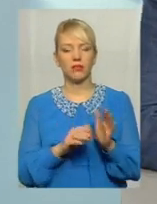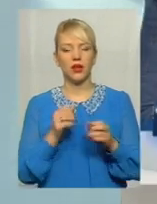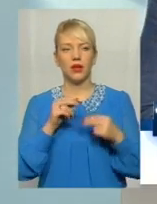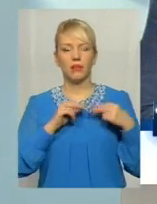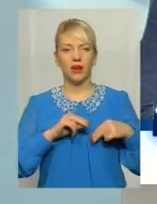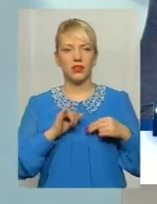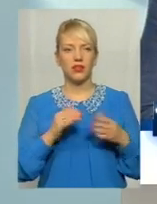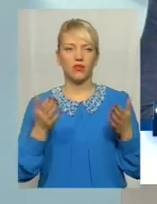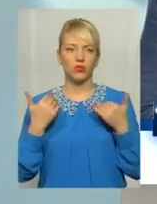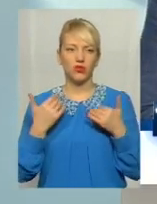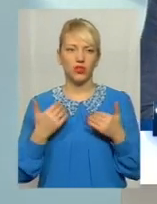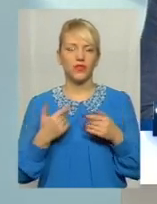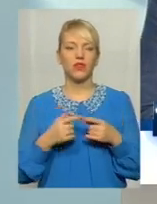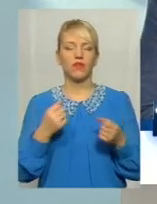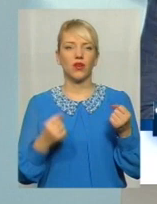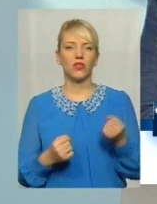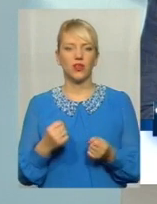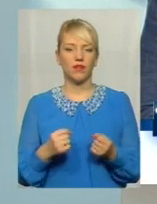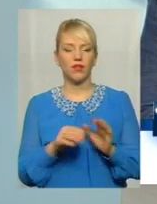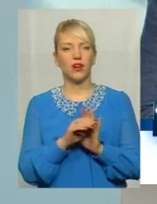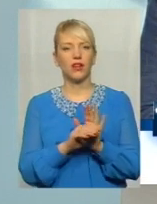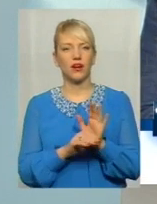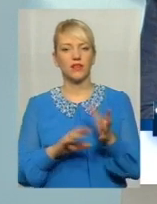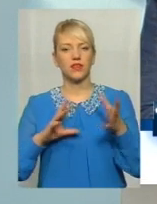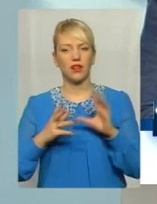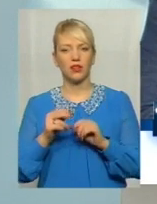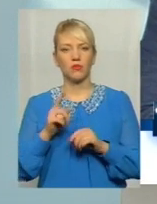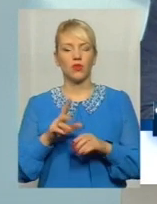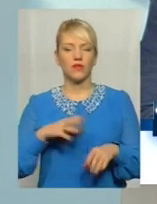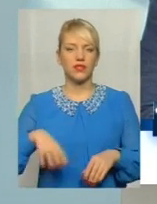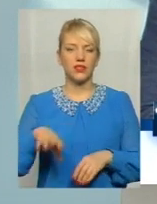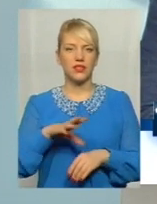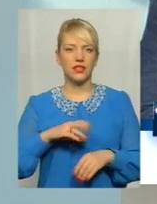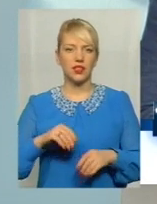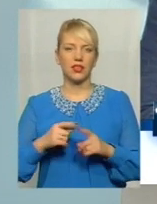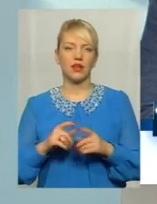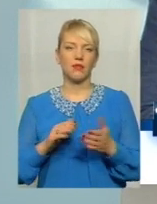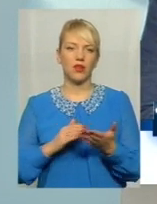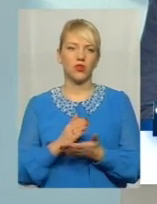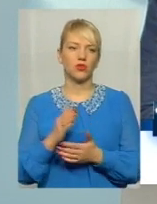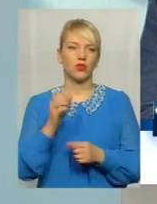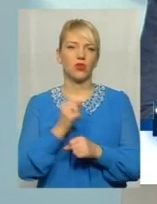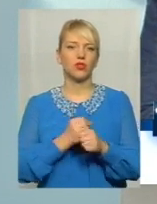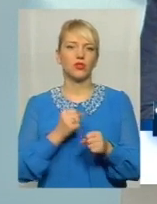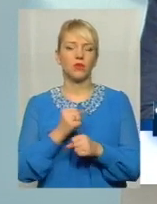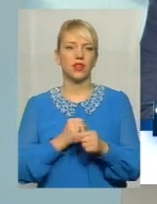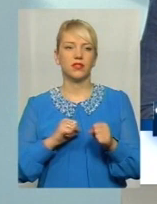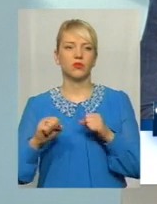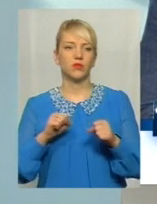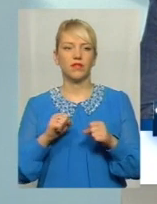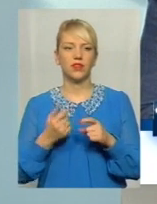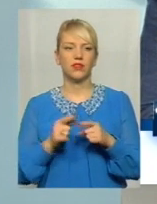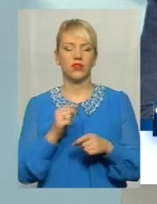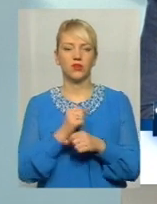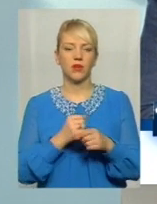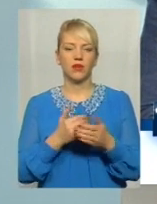водіїв. Графіки загально по всіх маршрутах розроблялися управлінням. Вони розроблялися від